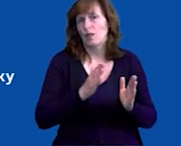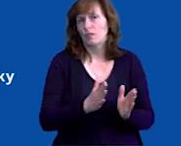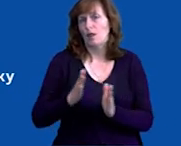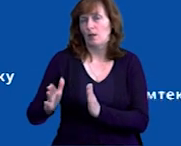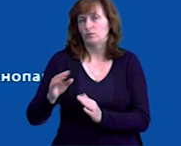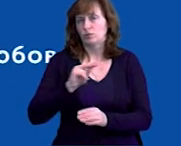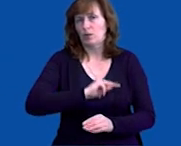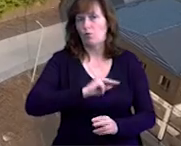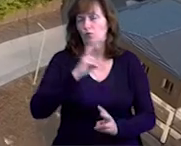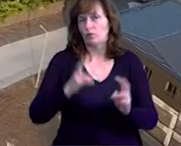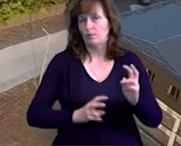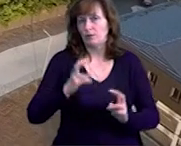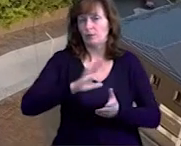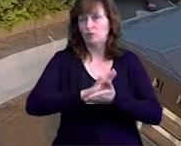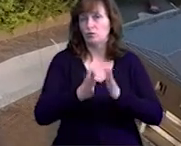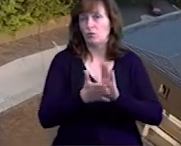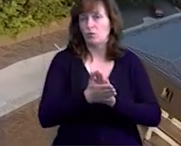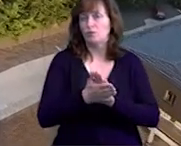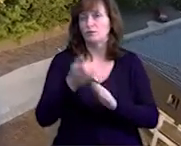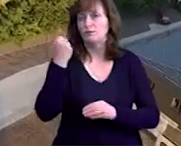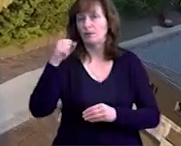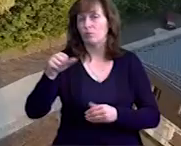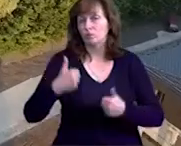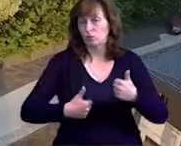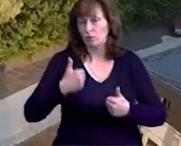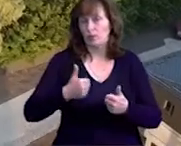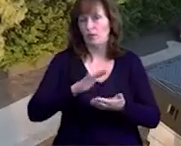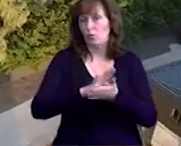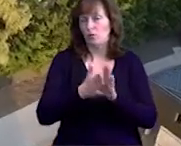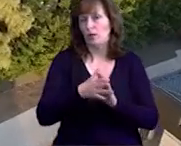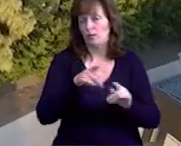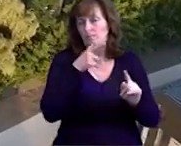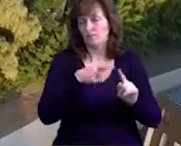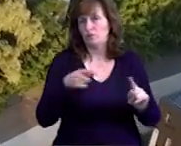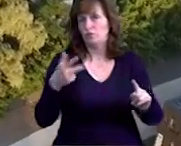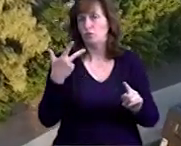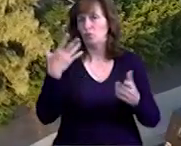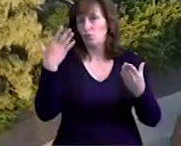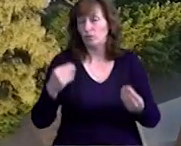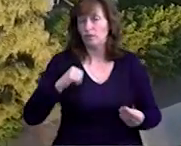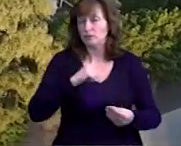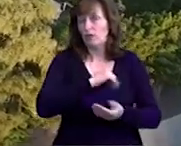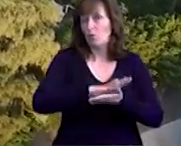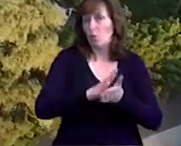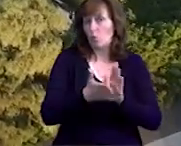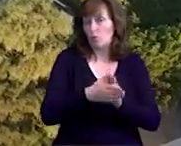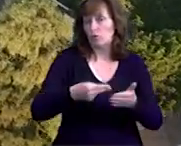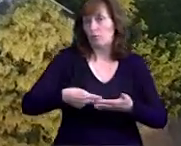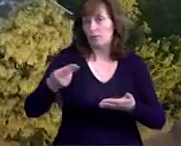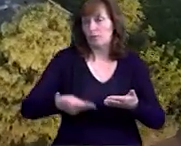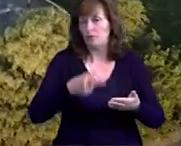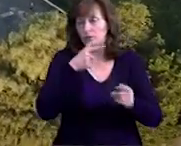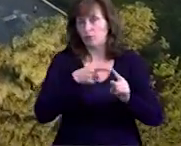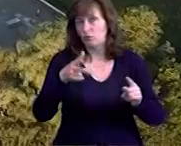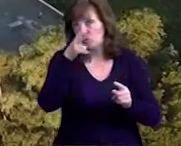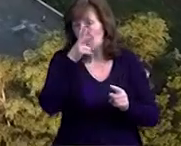налагоджені роботи на підприємстві. Договір з переможцем торгів мають укласти протягом 3 днів. Саму угоду мають підписати протягом місяця. Як повідомив